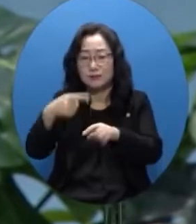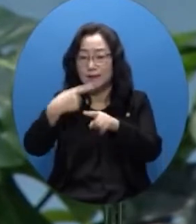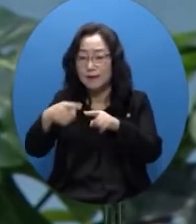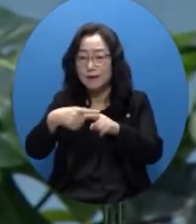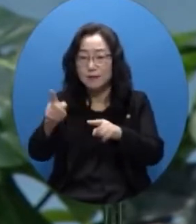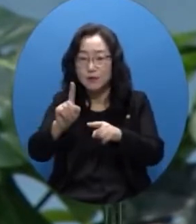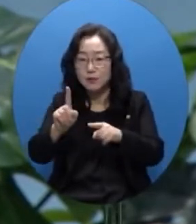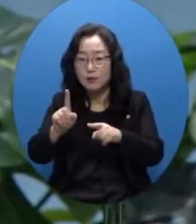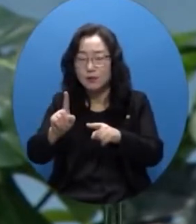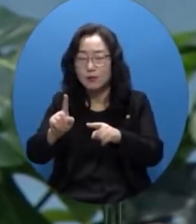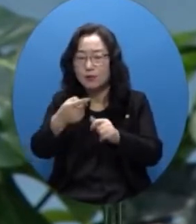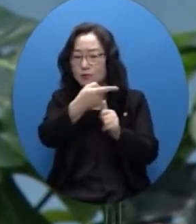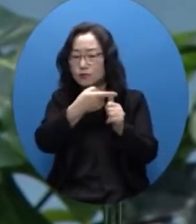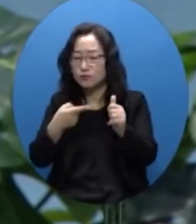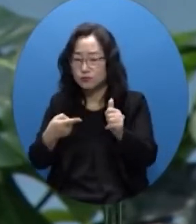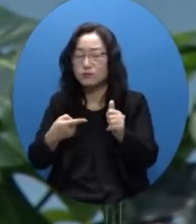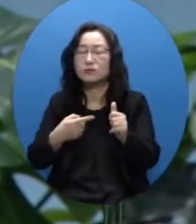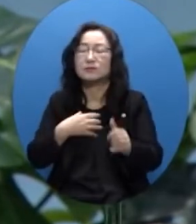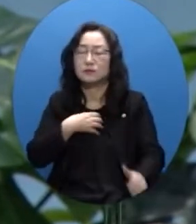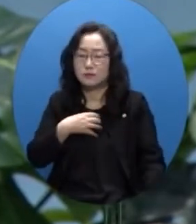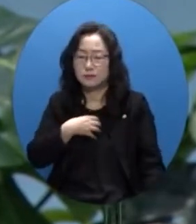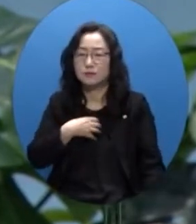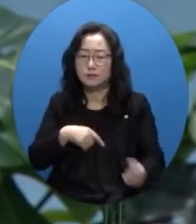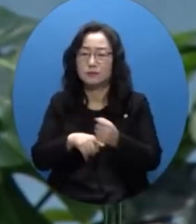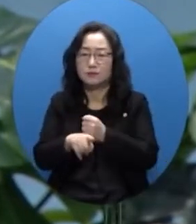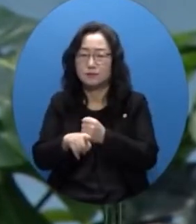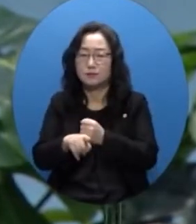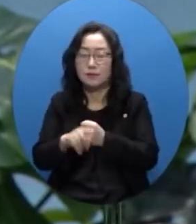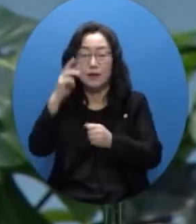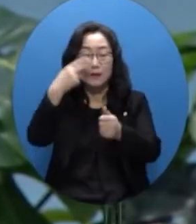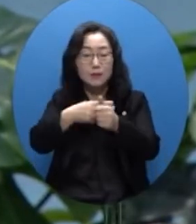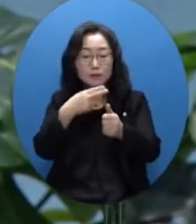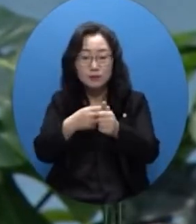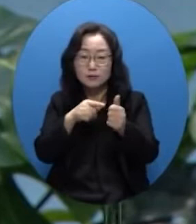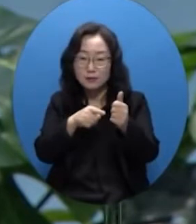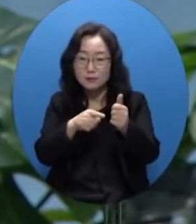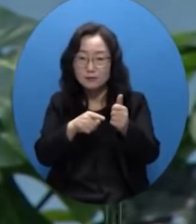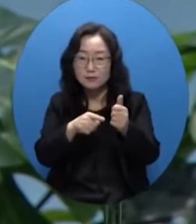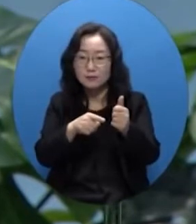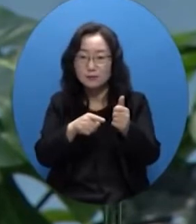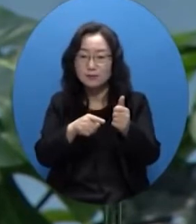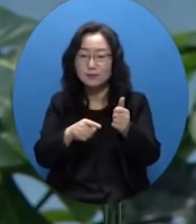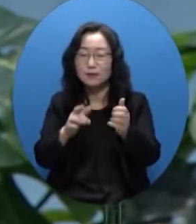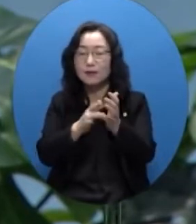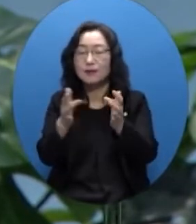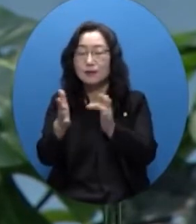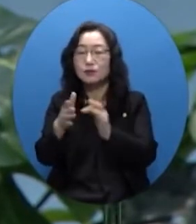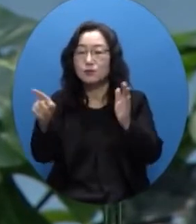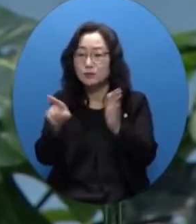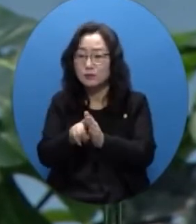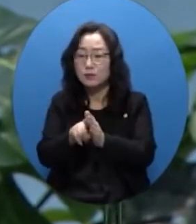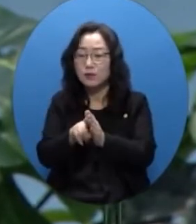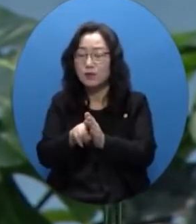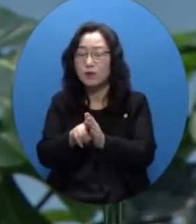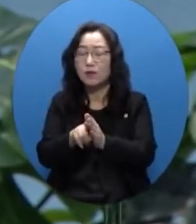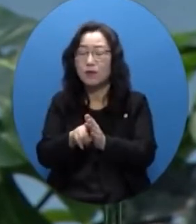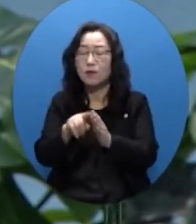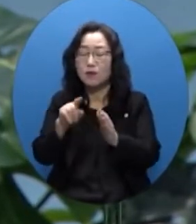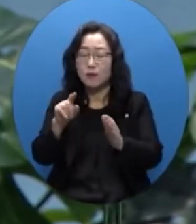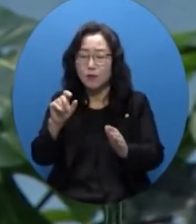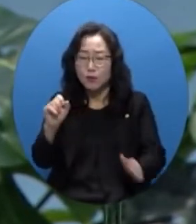죽음의 위험까지 다가온 것을 의미하고 있습니다 사도 바울은 으 예수님 다른 이유 하나로